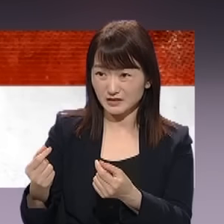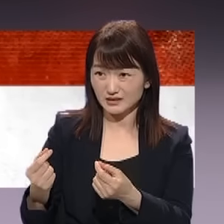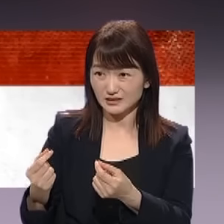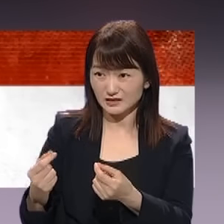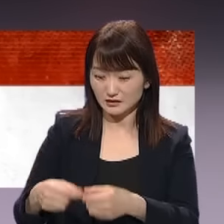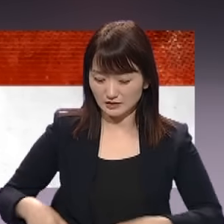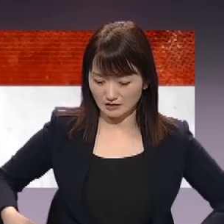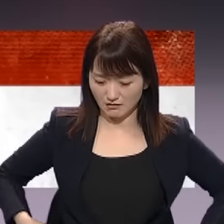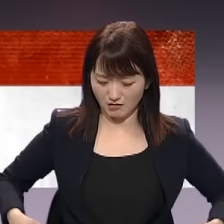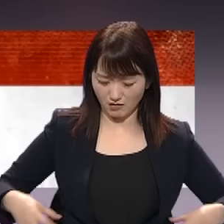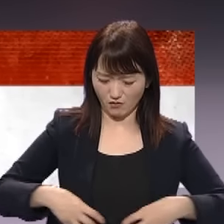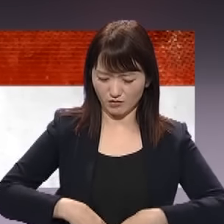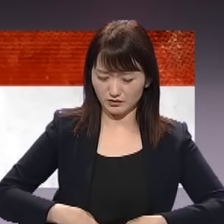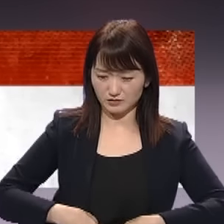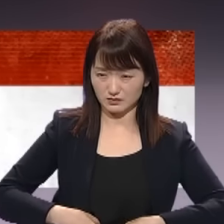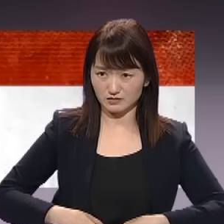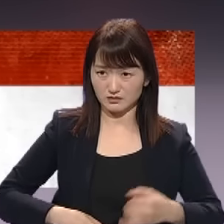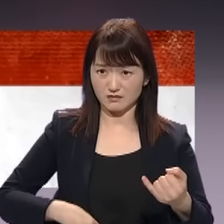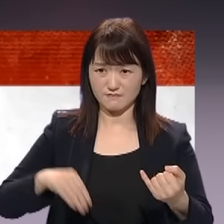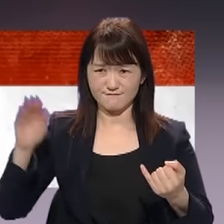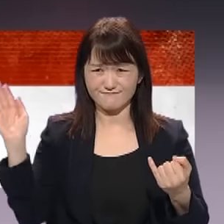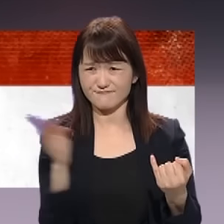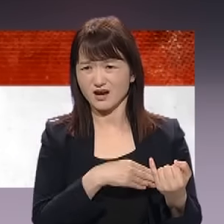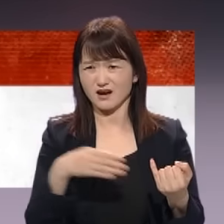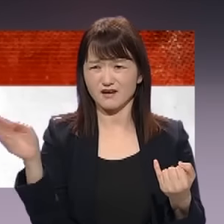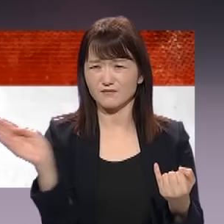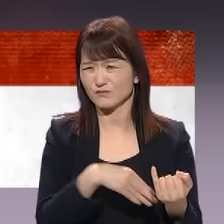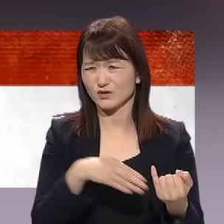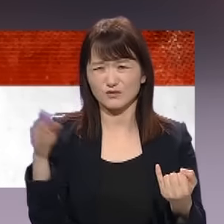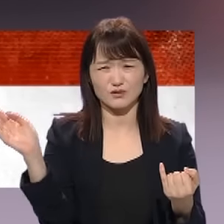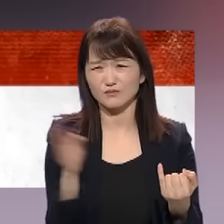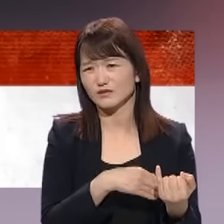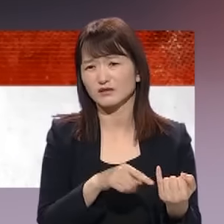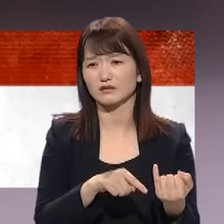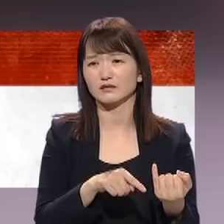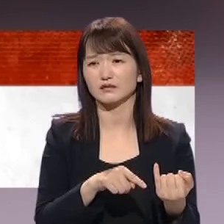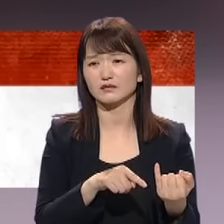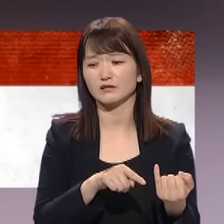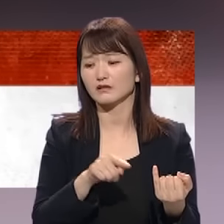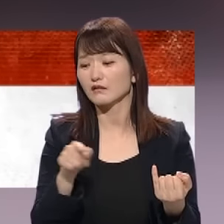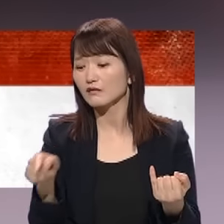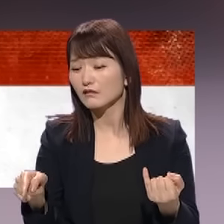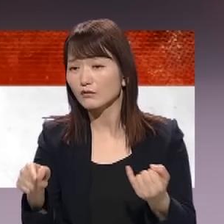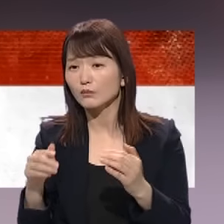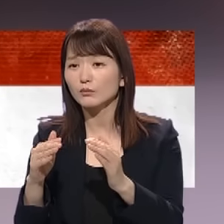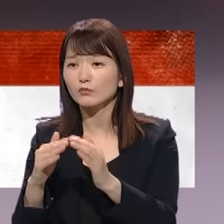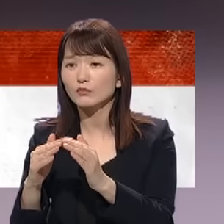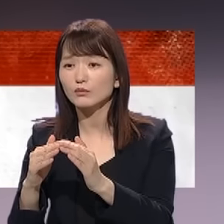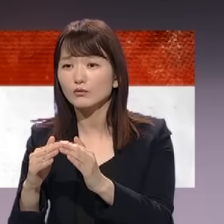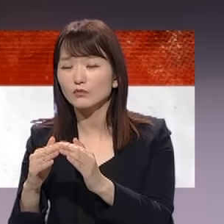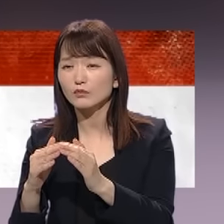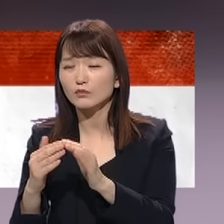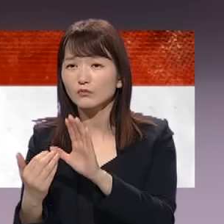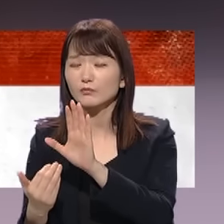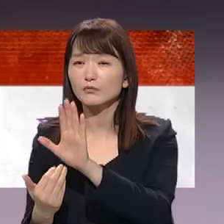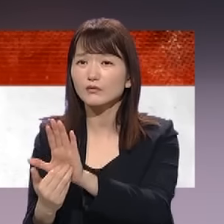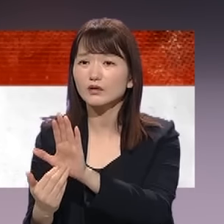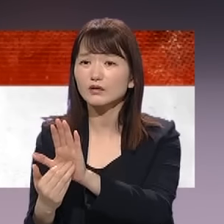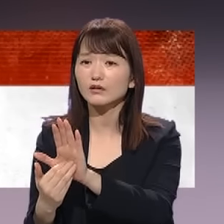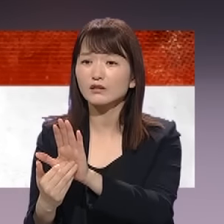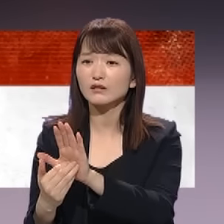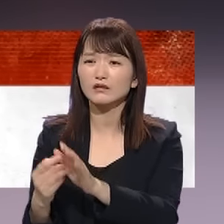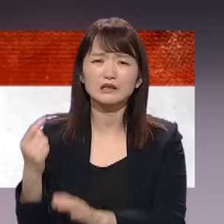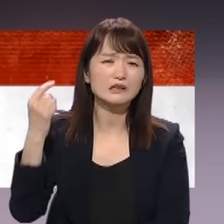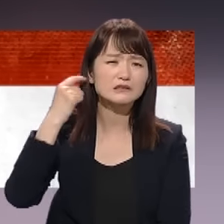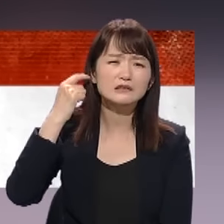내는 허리띠 있잖아. 그게 내야 막 그랬지만은. 그럼 옆집에서 막 안 말려줘? 잘